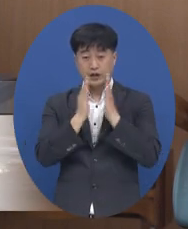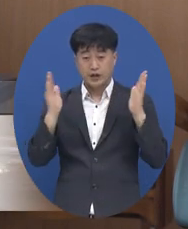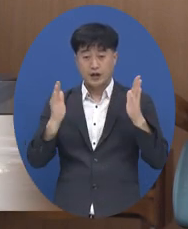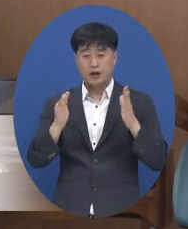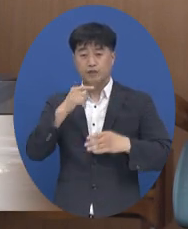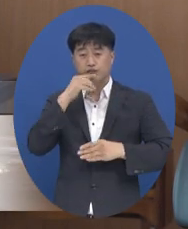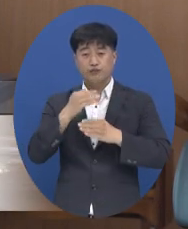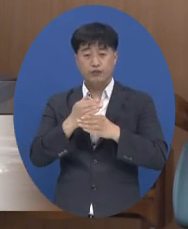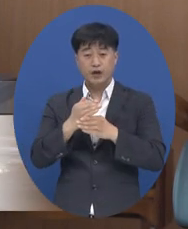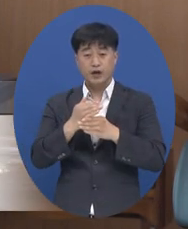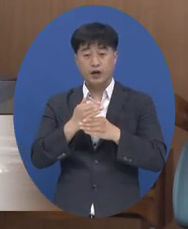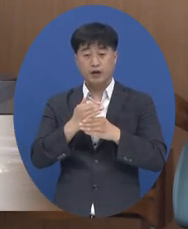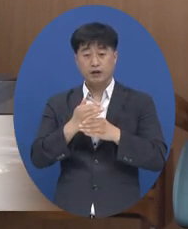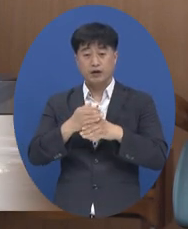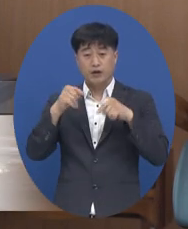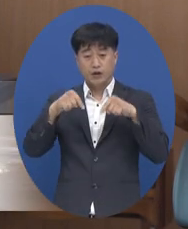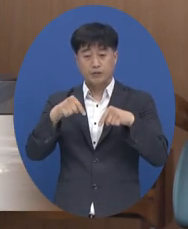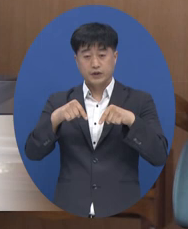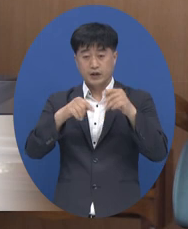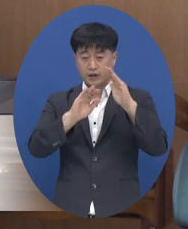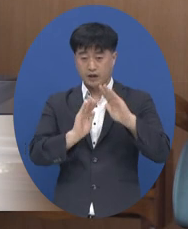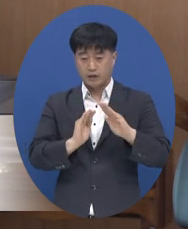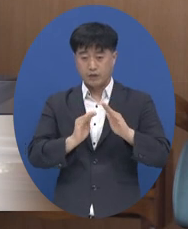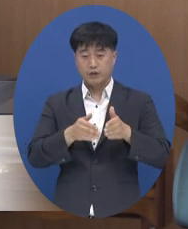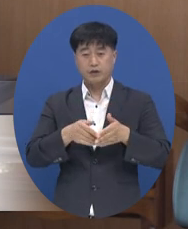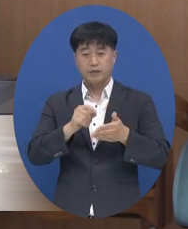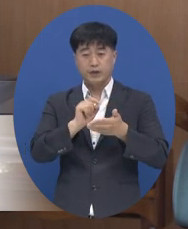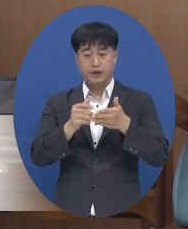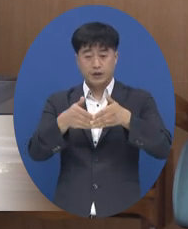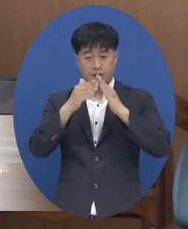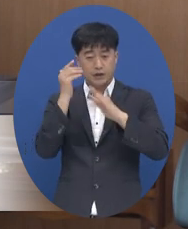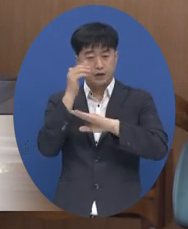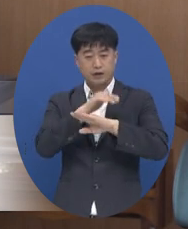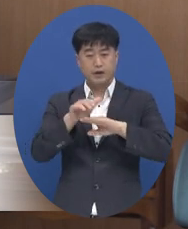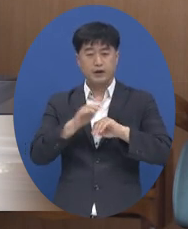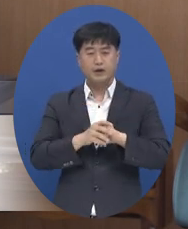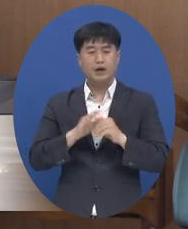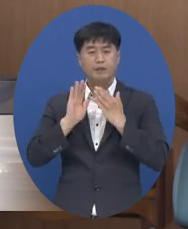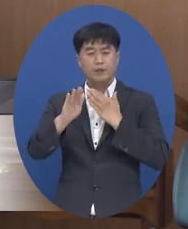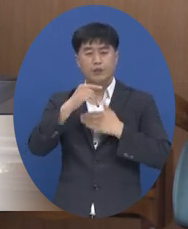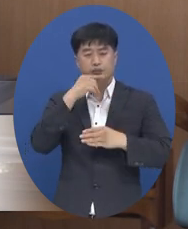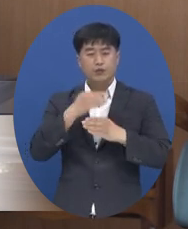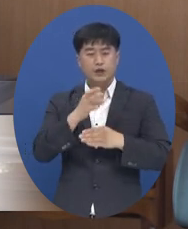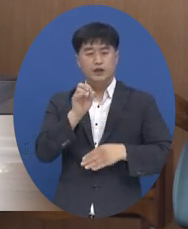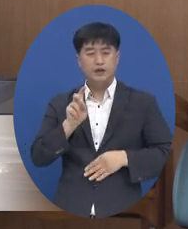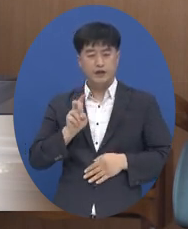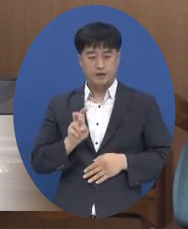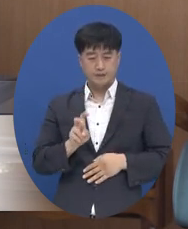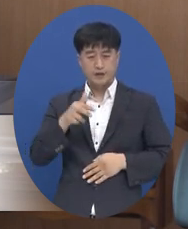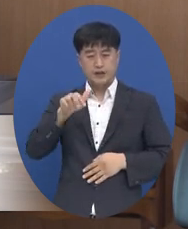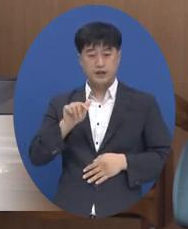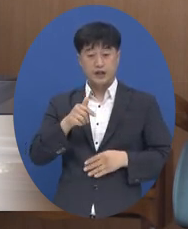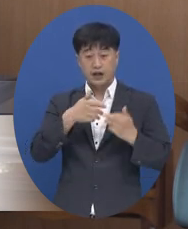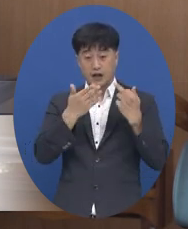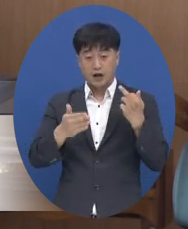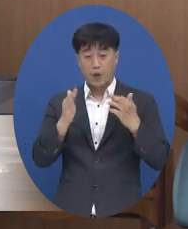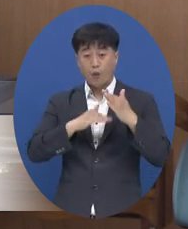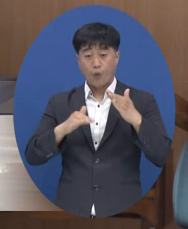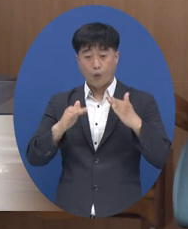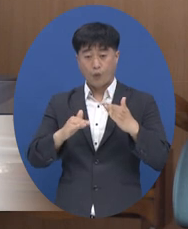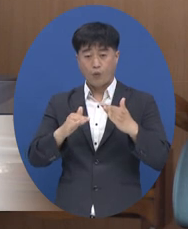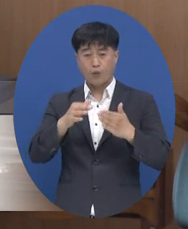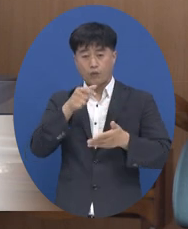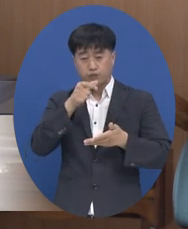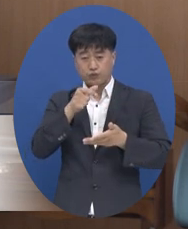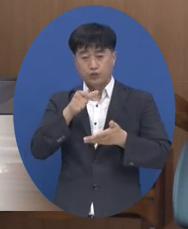외무 격상을 짝수 말려줍니다 앞으로 북항 거 인증 강등 공유 술 도수 다운 문제를